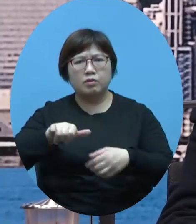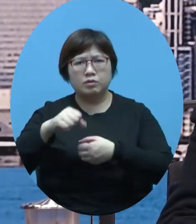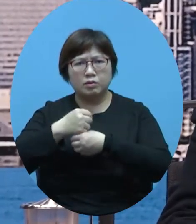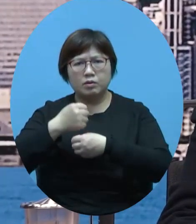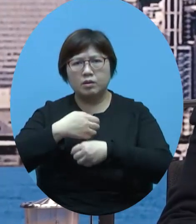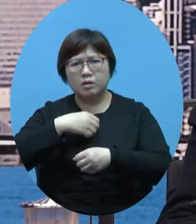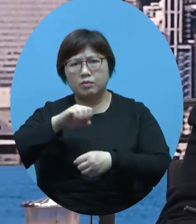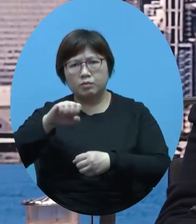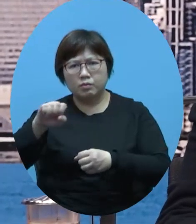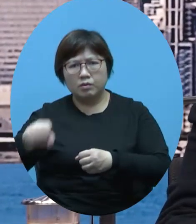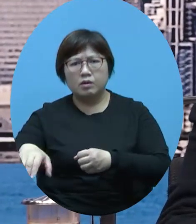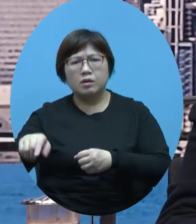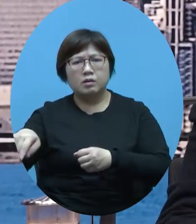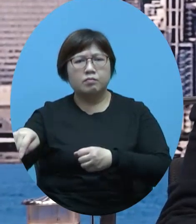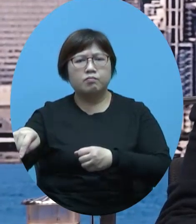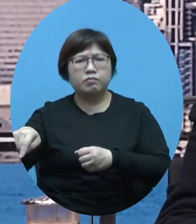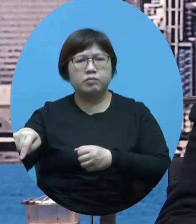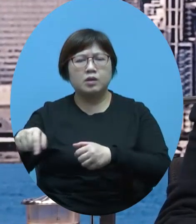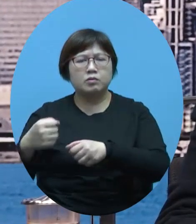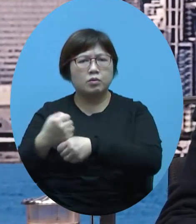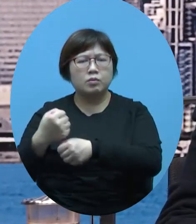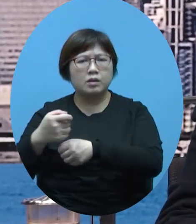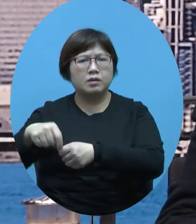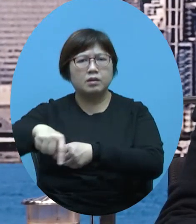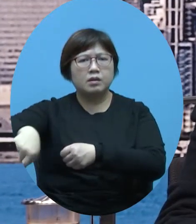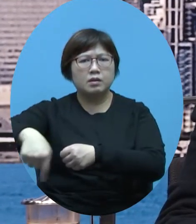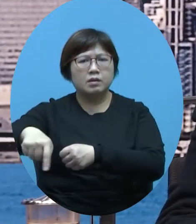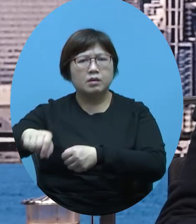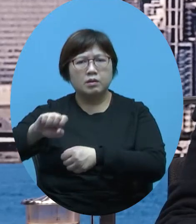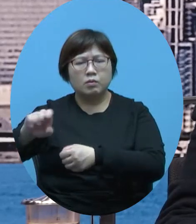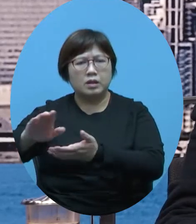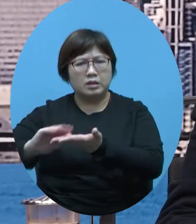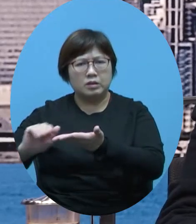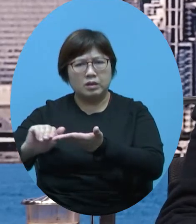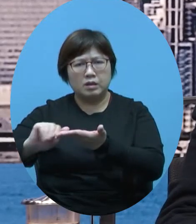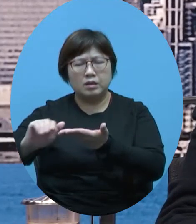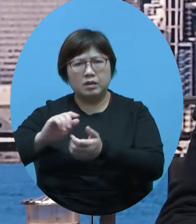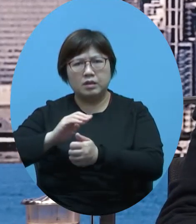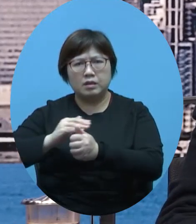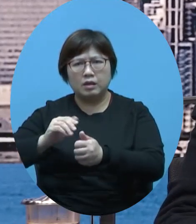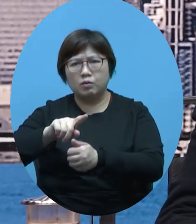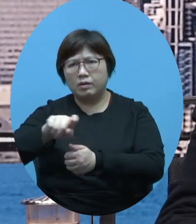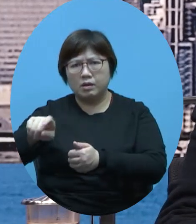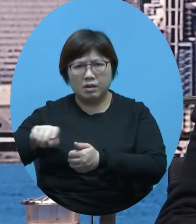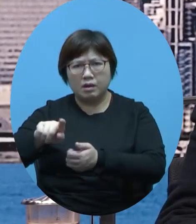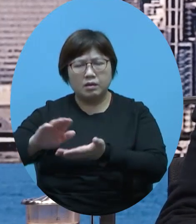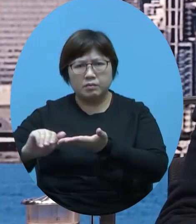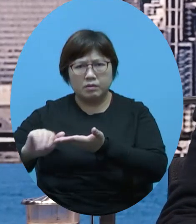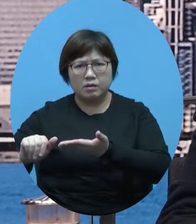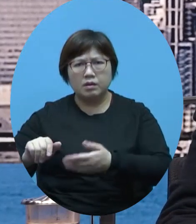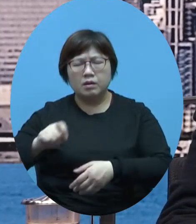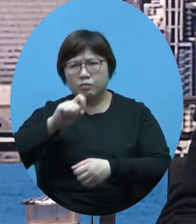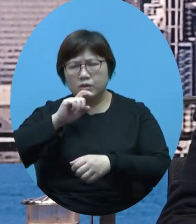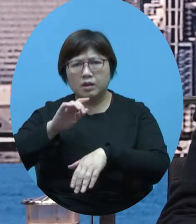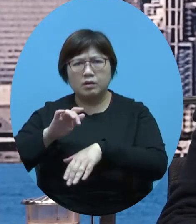知咗相關嘅佢哋嘅工作地點咧，就係進行消毒嘅，同埋都會將佢如果有一啲係密切接